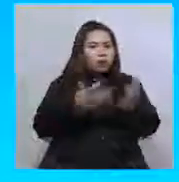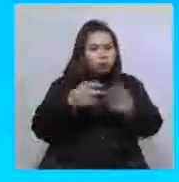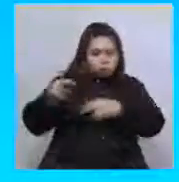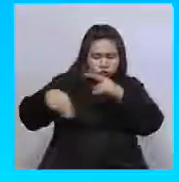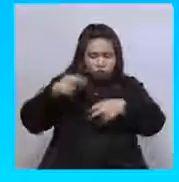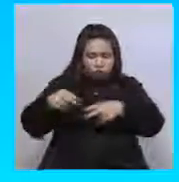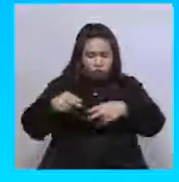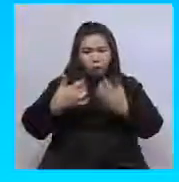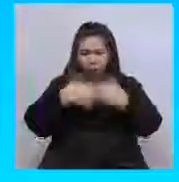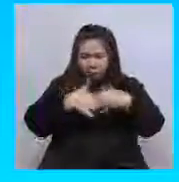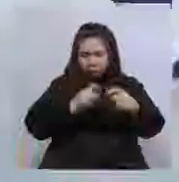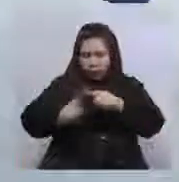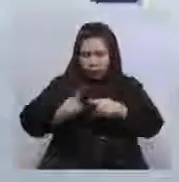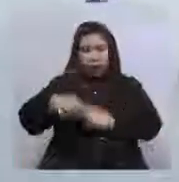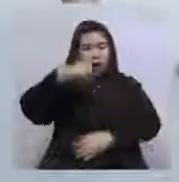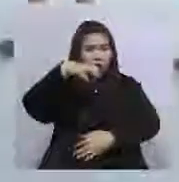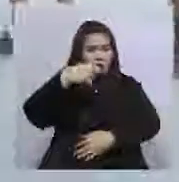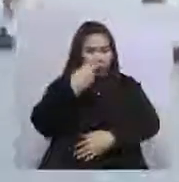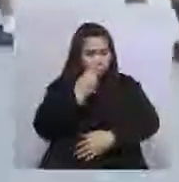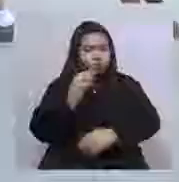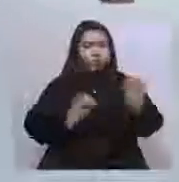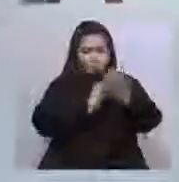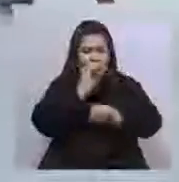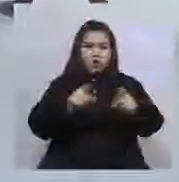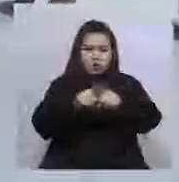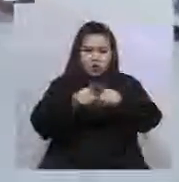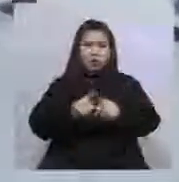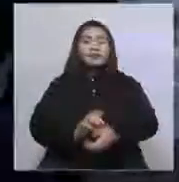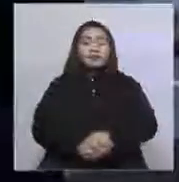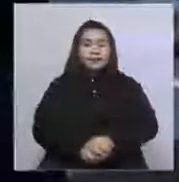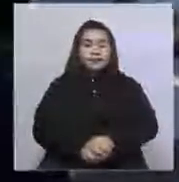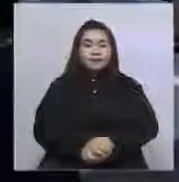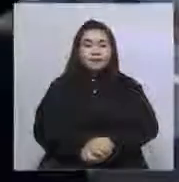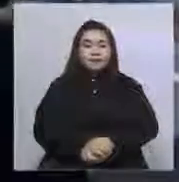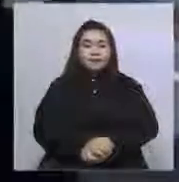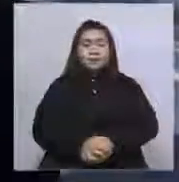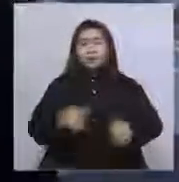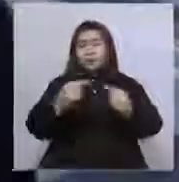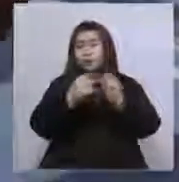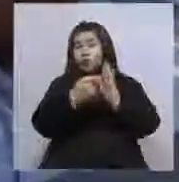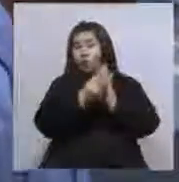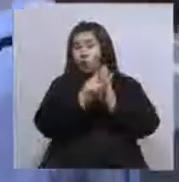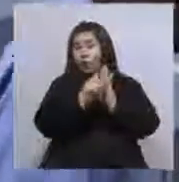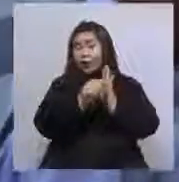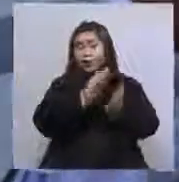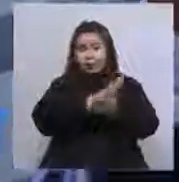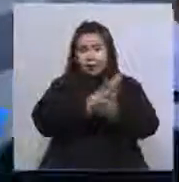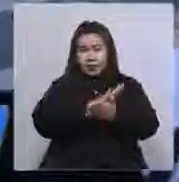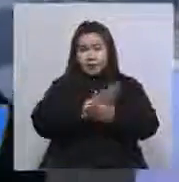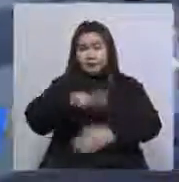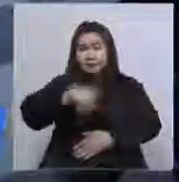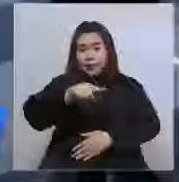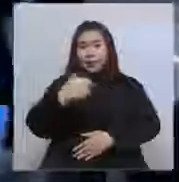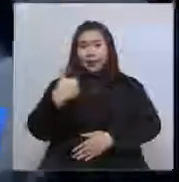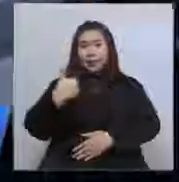และตรวจสอบอุปกรณ์ไฟฟ้าในโรงเรียนให้เกิดความปลอดภัยสูงสุดนะครับส่วนที่จังหวัดขอนแก่นนะครับตามโรงเรียนต่างๆในเขตตัว